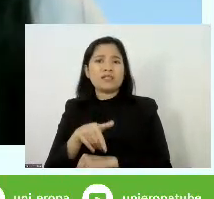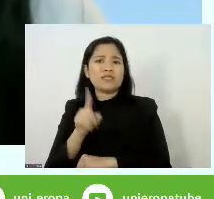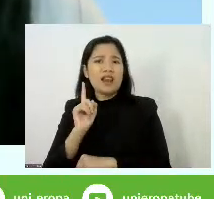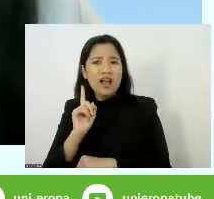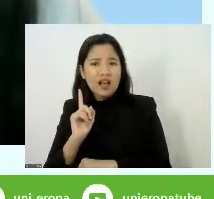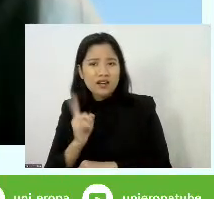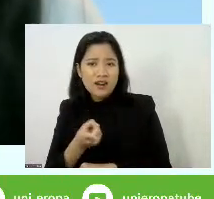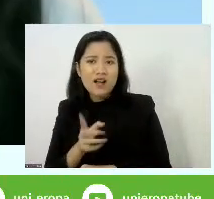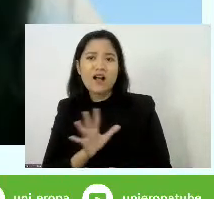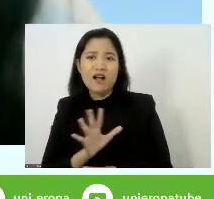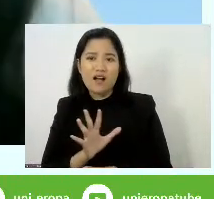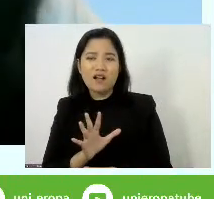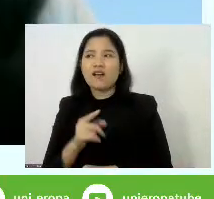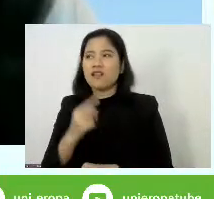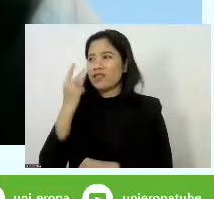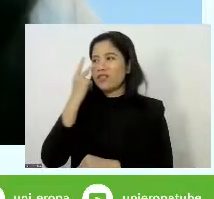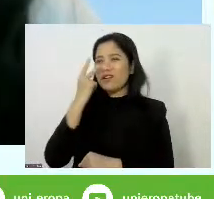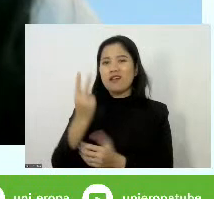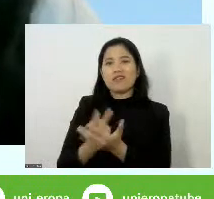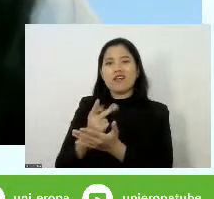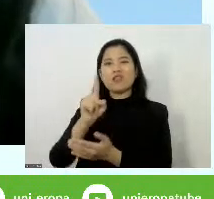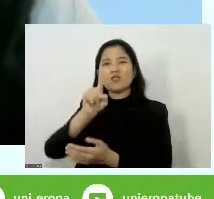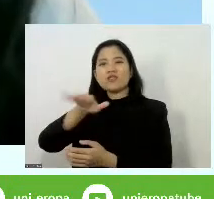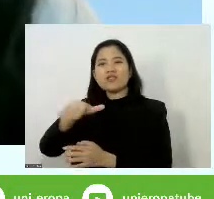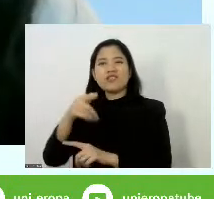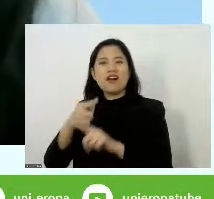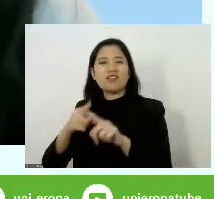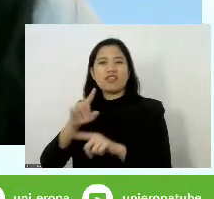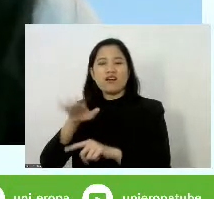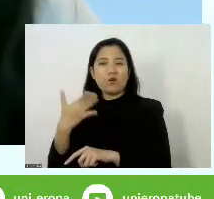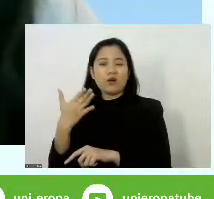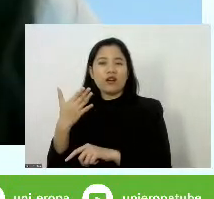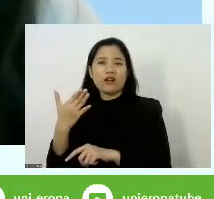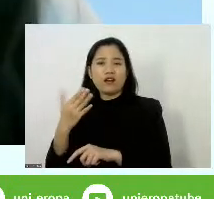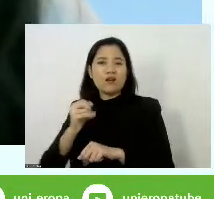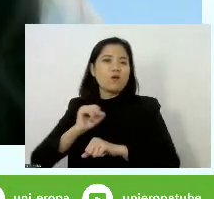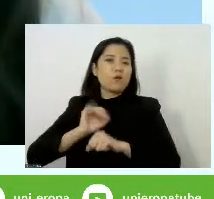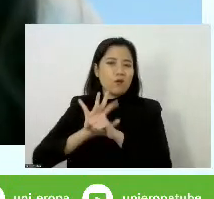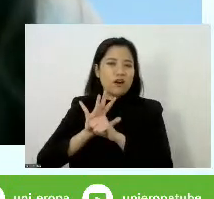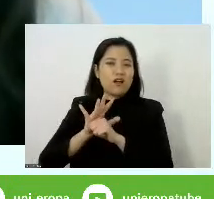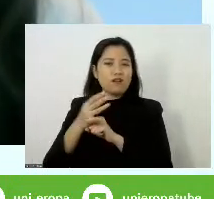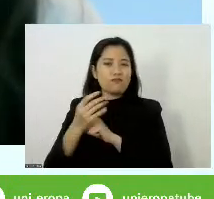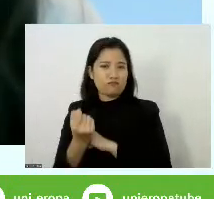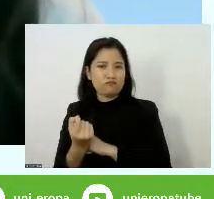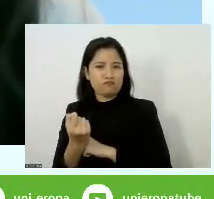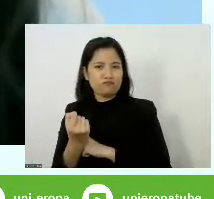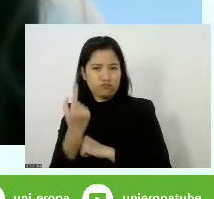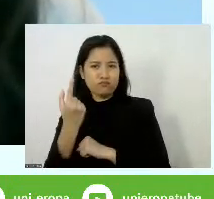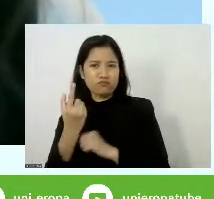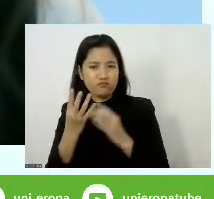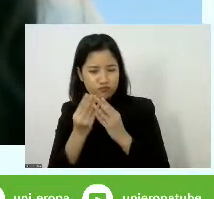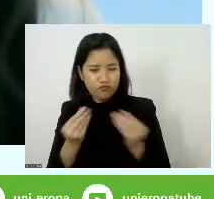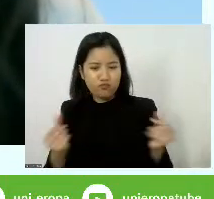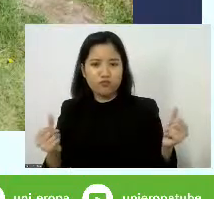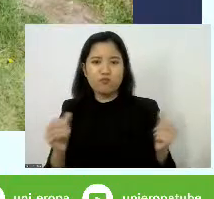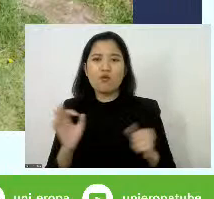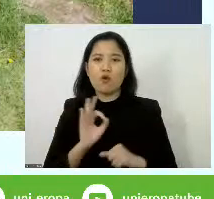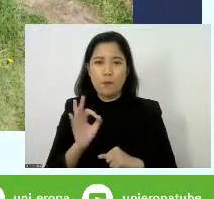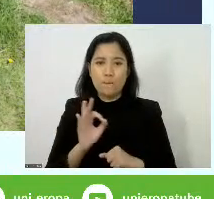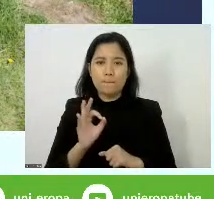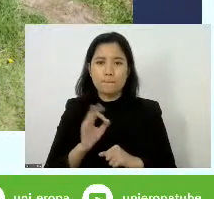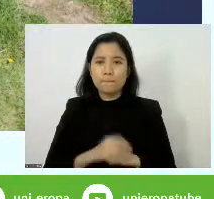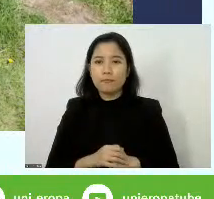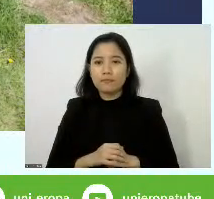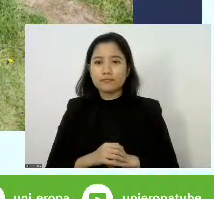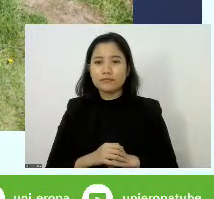kemudian masih ada Hehehe ping aja di disitu justru aku menemukan siklus